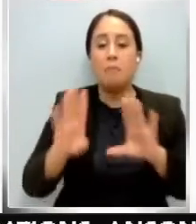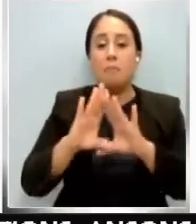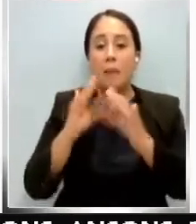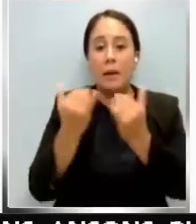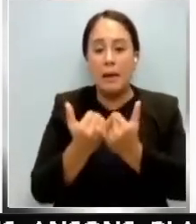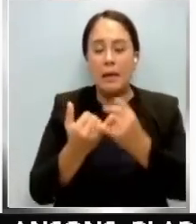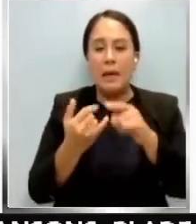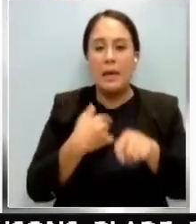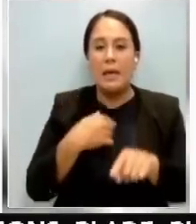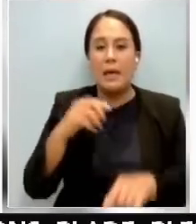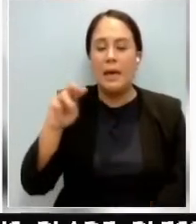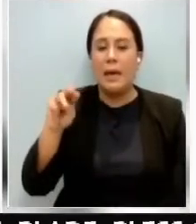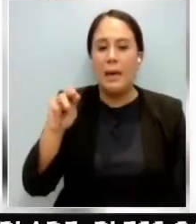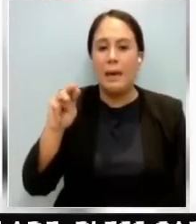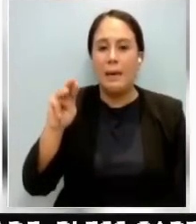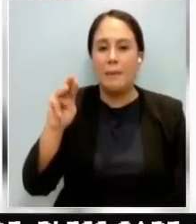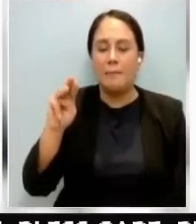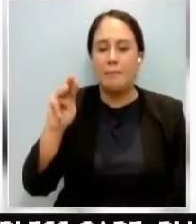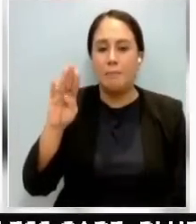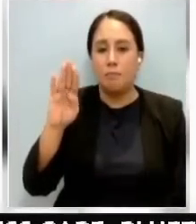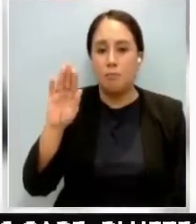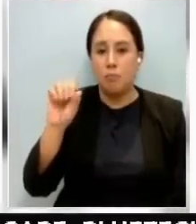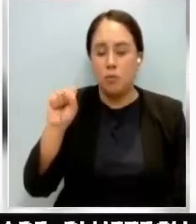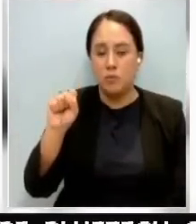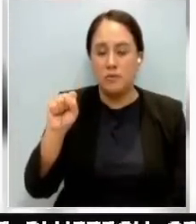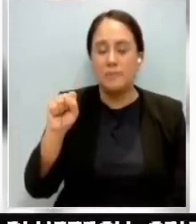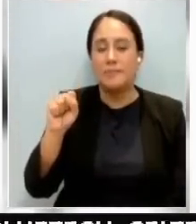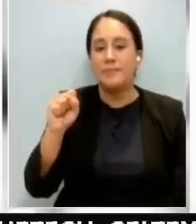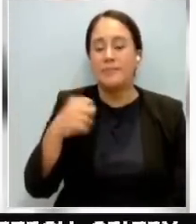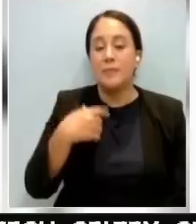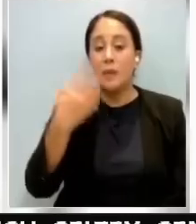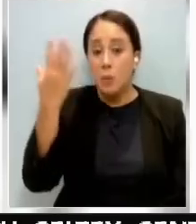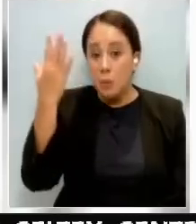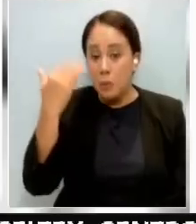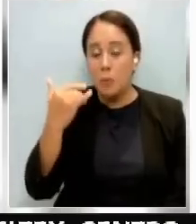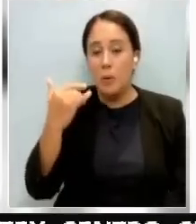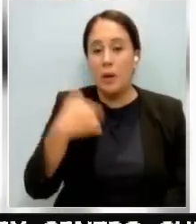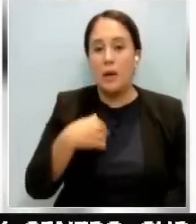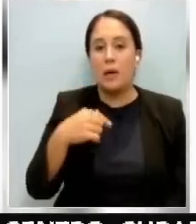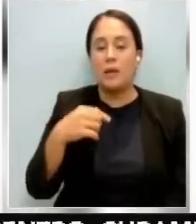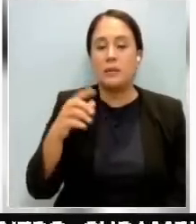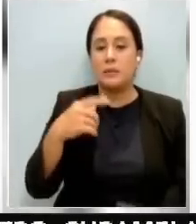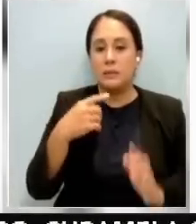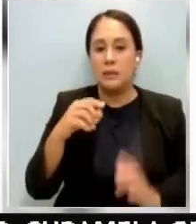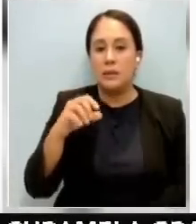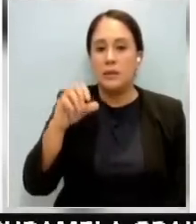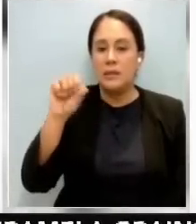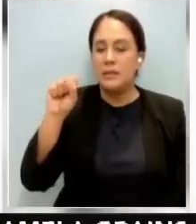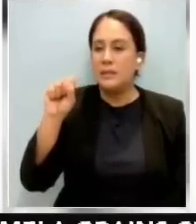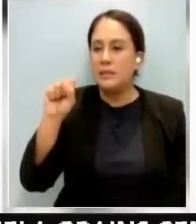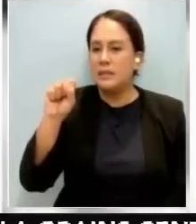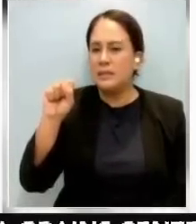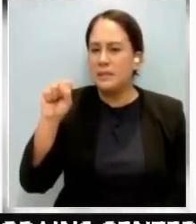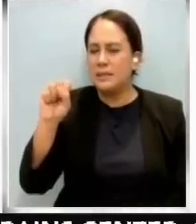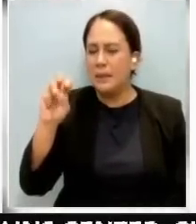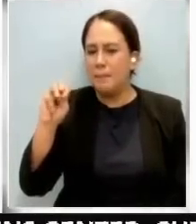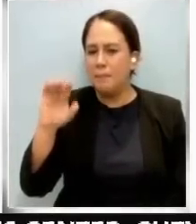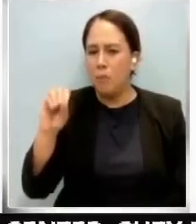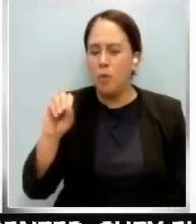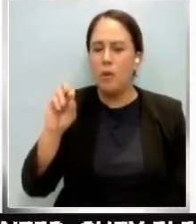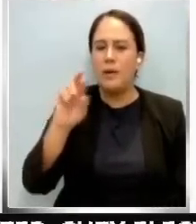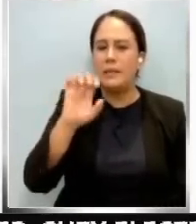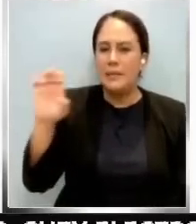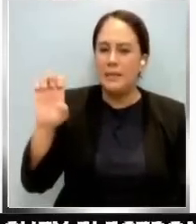EMBOS o Enlisted Men's Barrios. Ito ay ang Sembo, South Sembo, Comembo, East Rembo, West